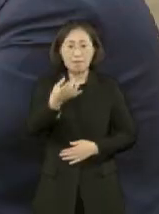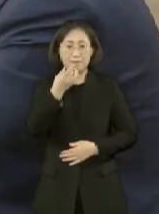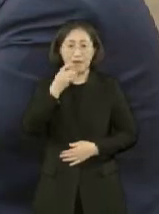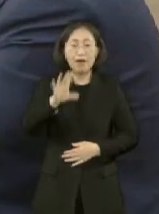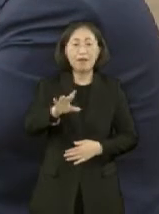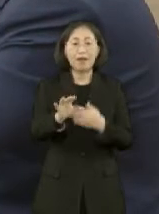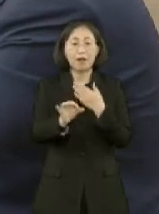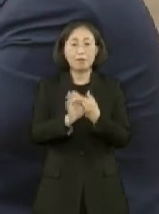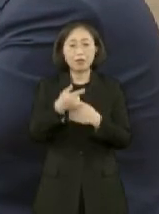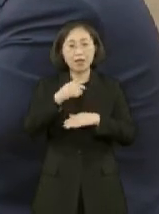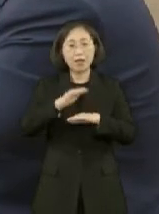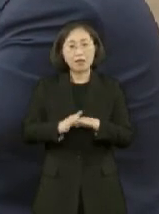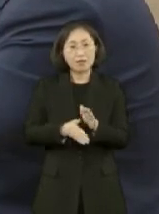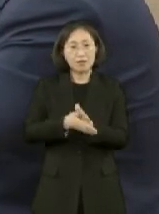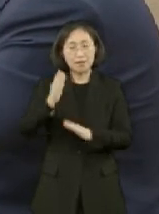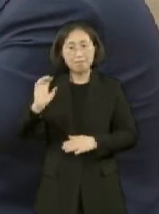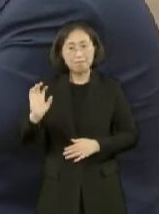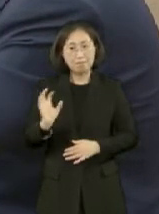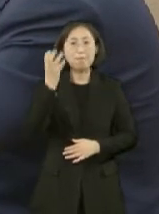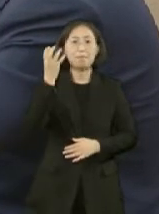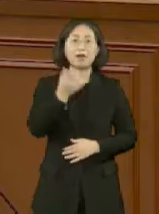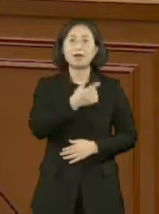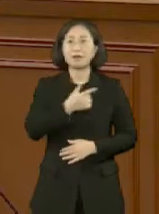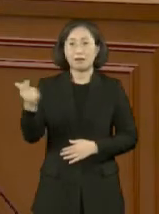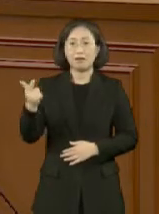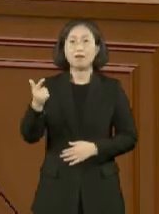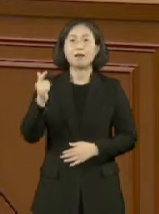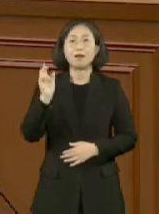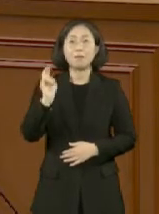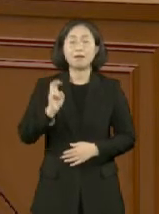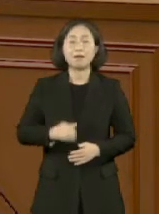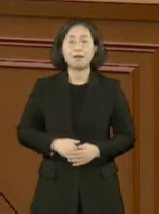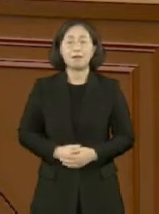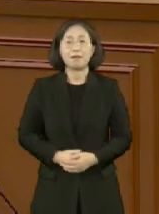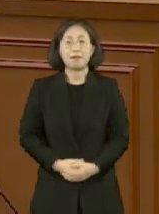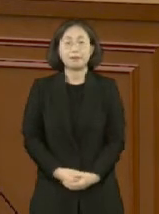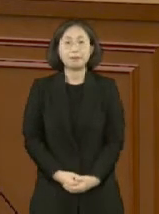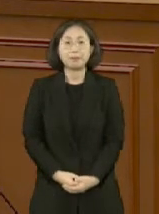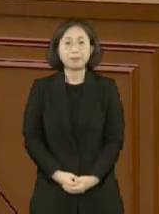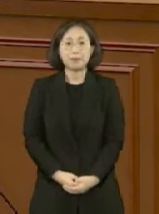경우 대전 지역의 반발은 더욱 거세질 예상입니다. TJB 최은호입니다.